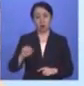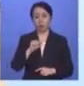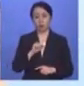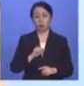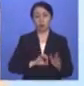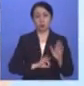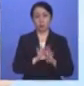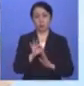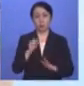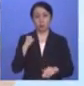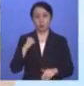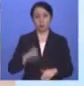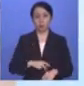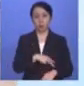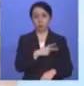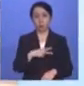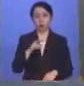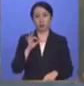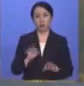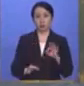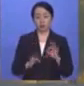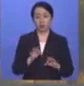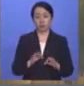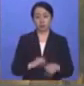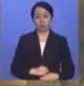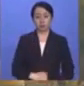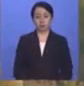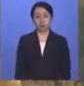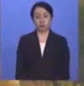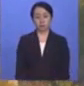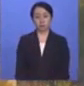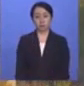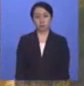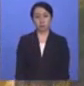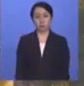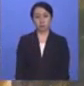температура воздуха ожидается около нормы. Алихан Жексыбаев, Анатолий Белонок, служба новостей.